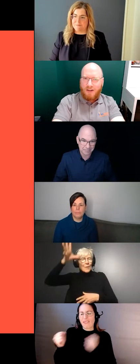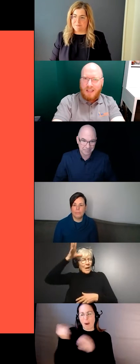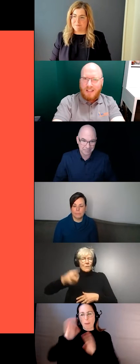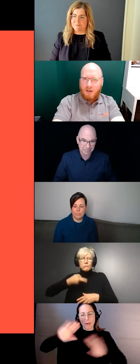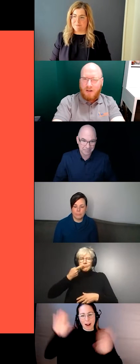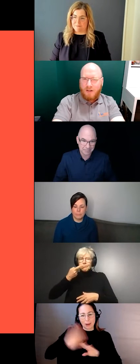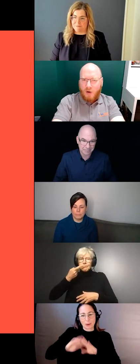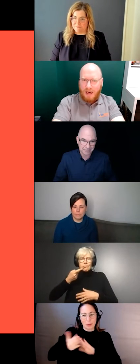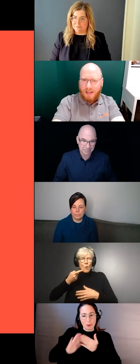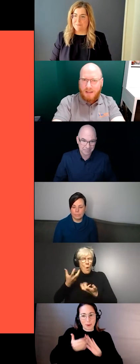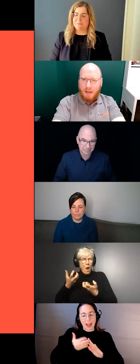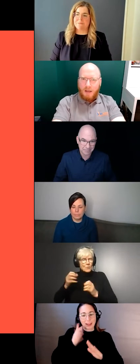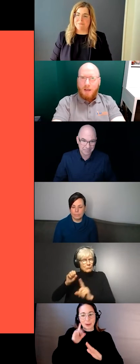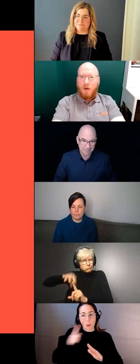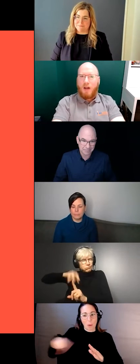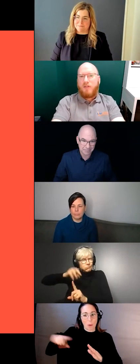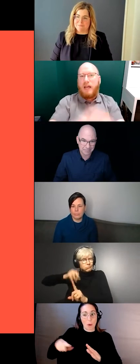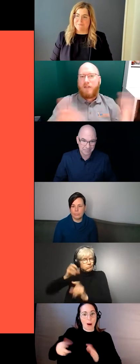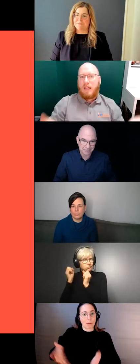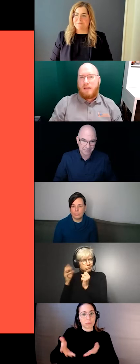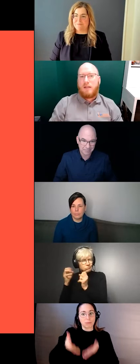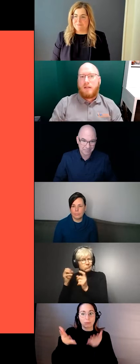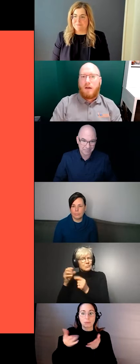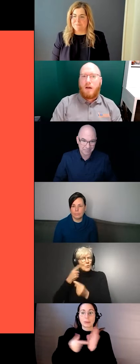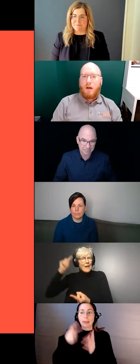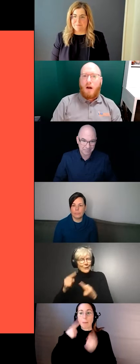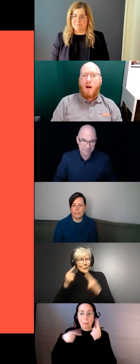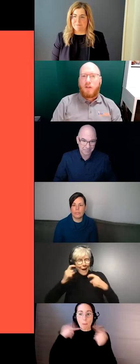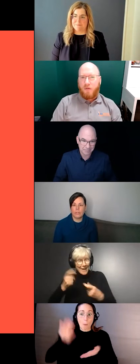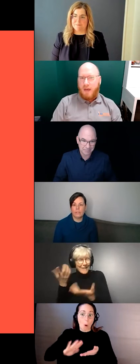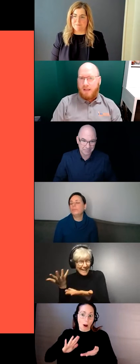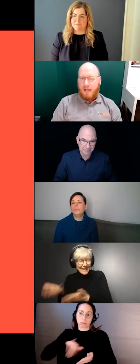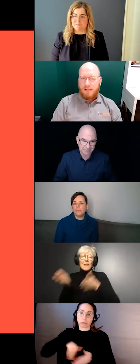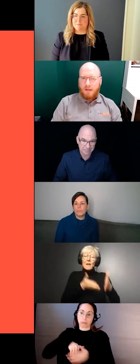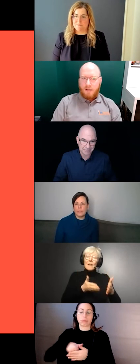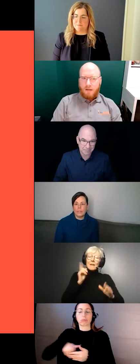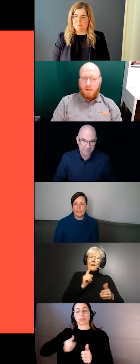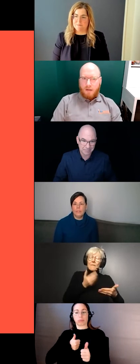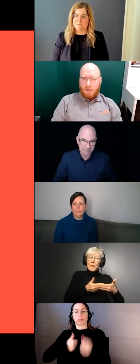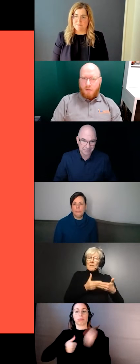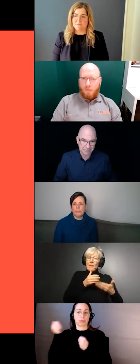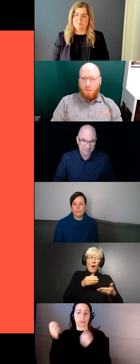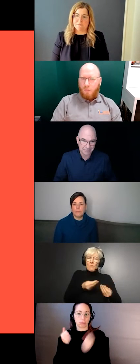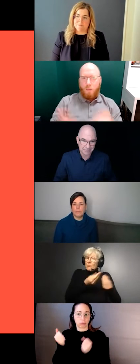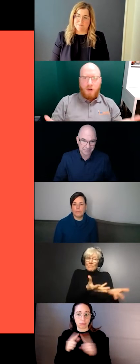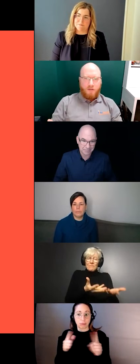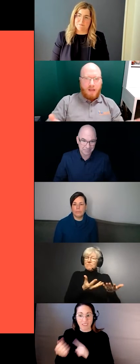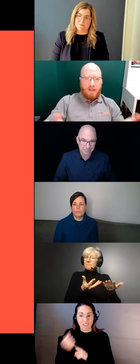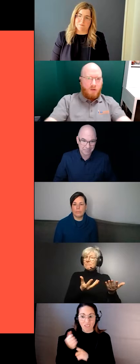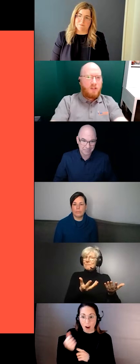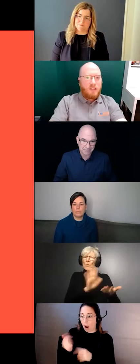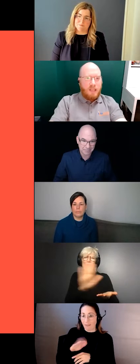sont très populaires dans la communauté sourde pour que ce soit plus facile et de pleurer moins, mais beaucoup d'enfants sourds